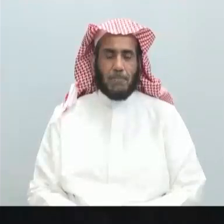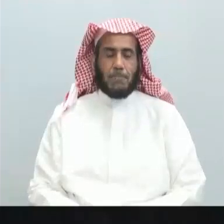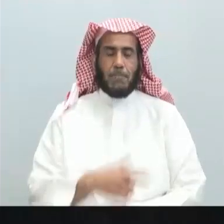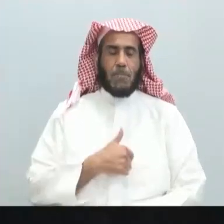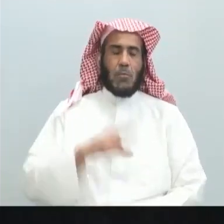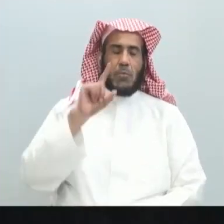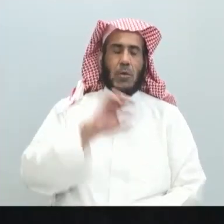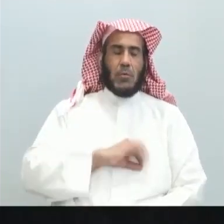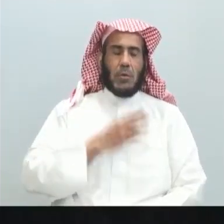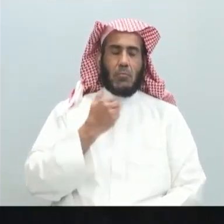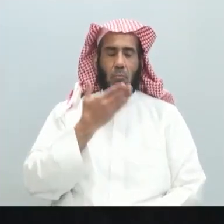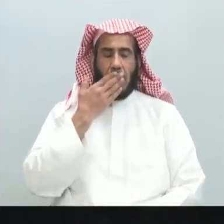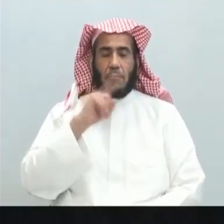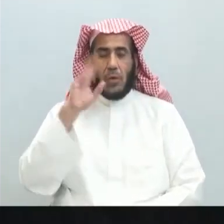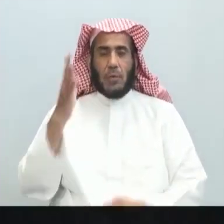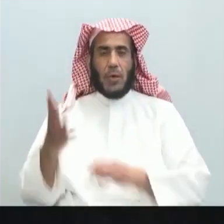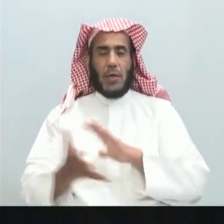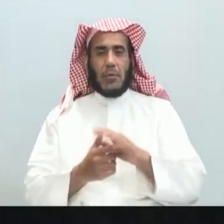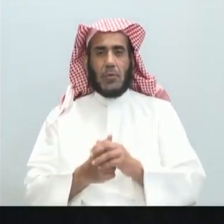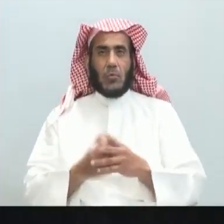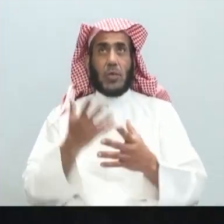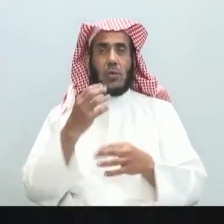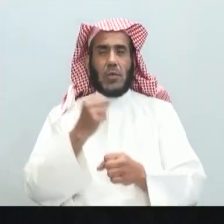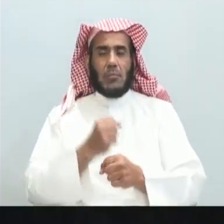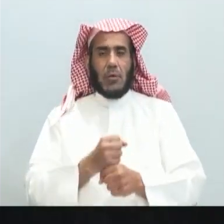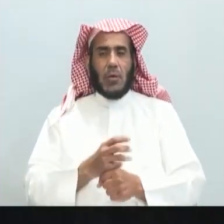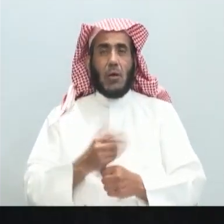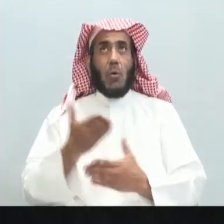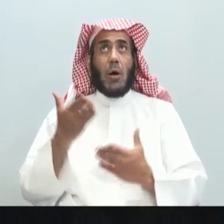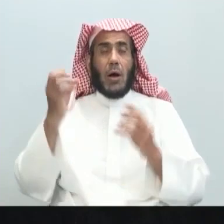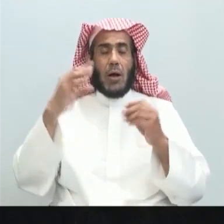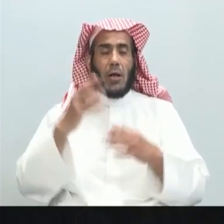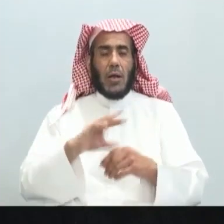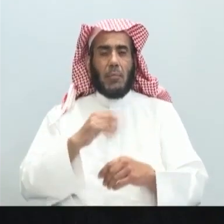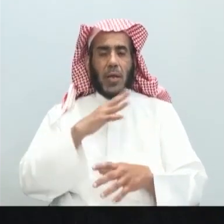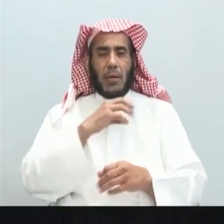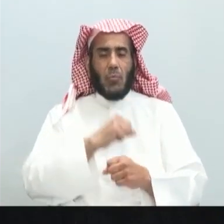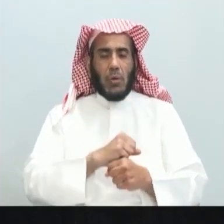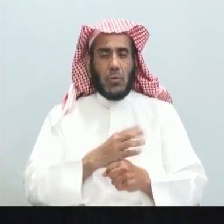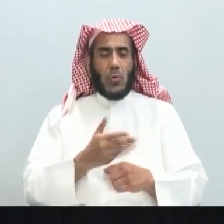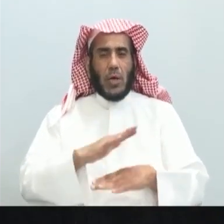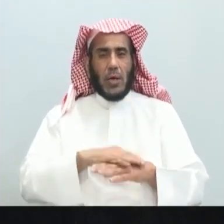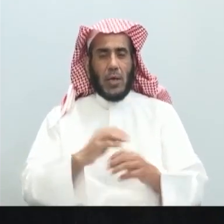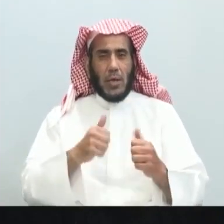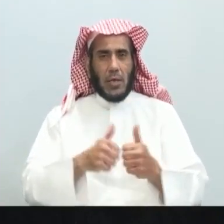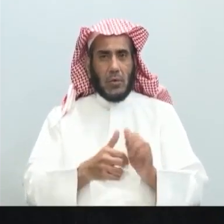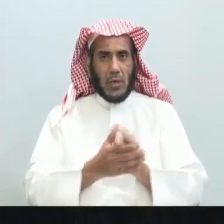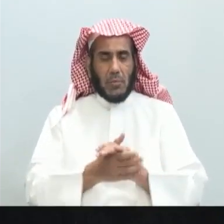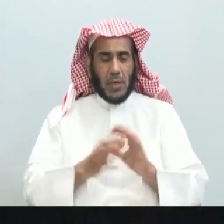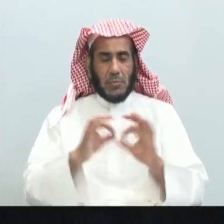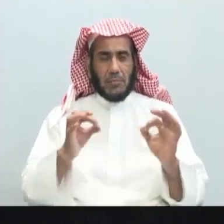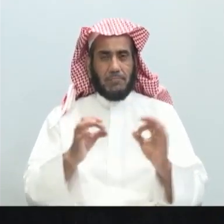بسم الله الرحمن الرحيم الحمد لله رب العالمين وصلى الله وسلم وبارك على نبينا محمد وعلى اله وصحبه